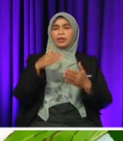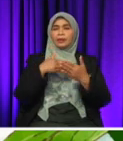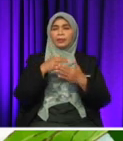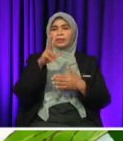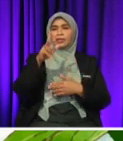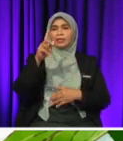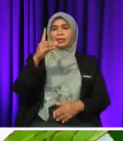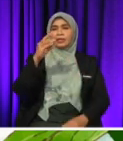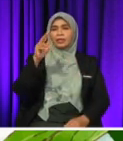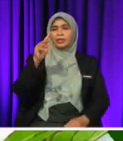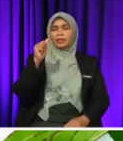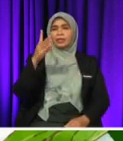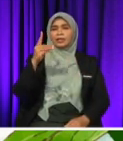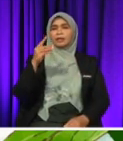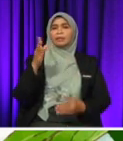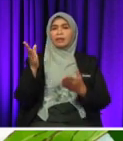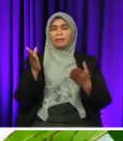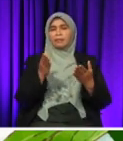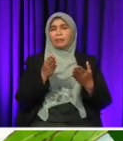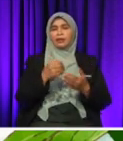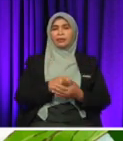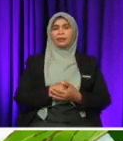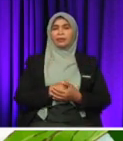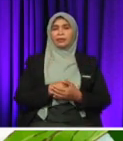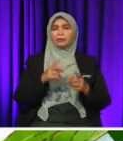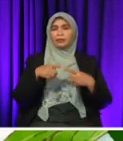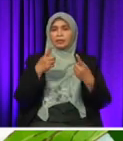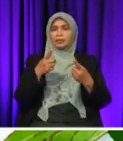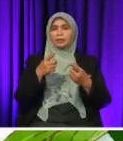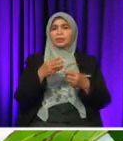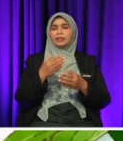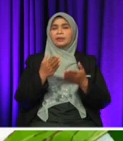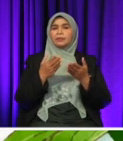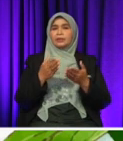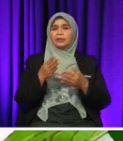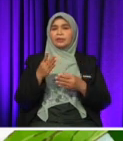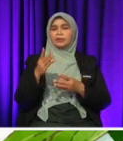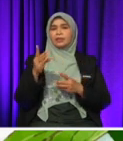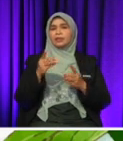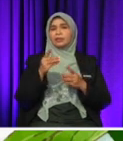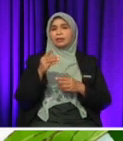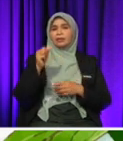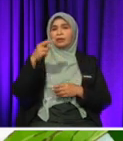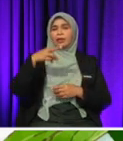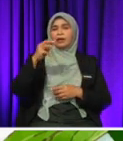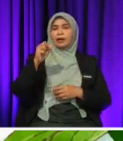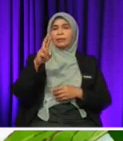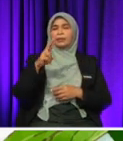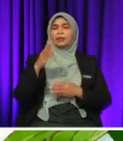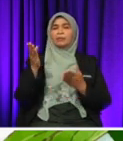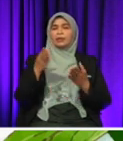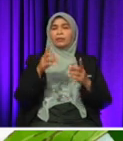pergi indera kaum miliki Dan memungkinkan Deru Ahmad ini bakal membawa pergi